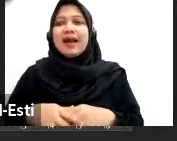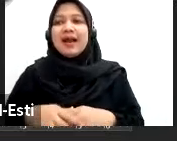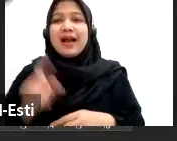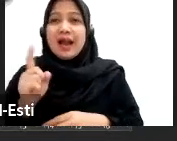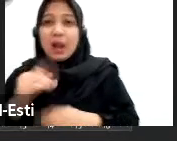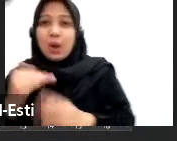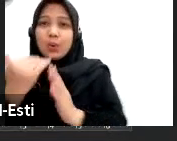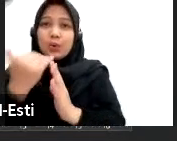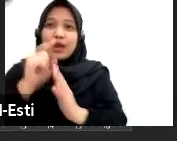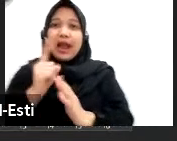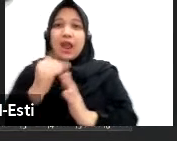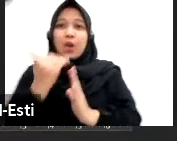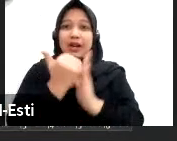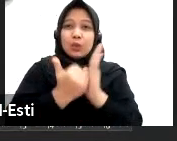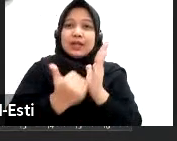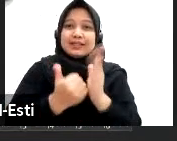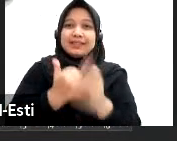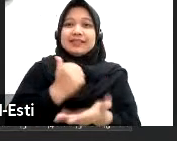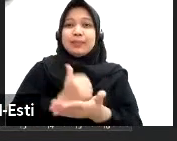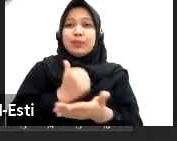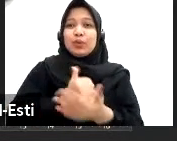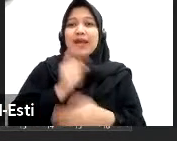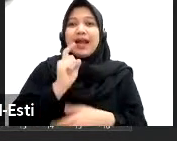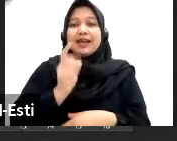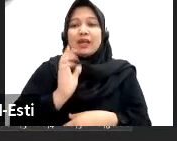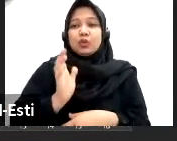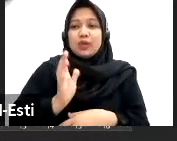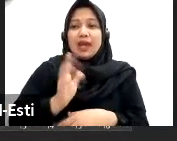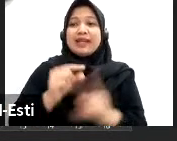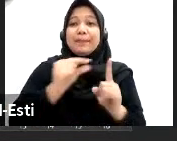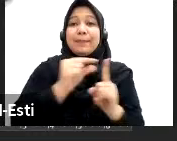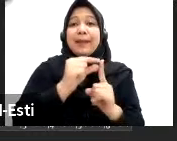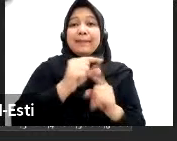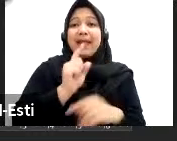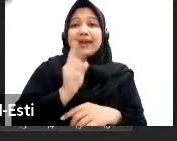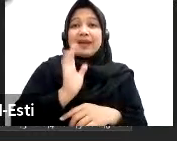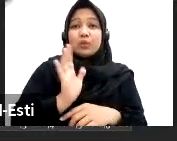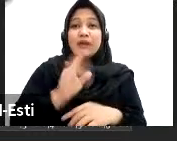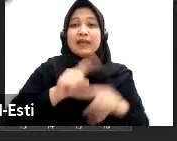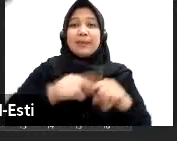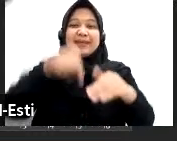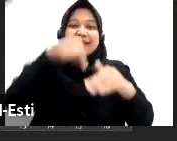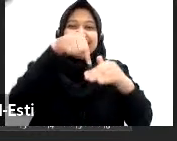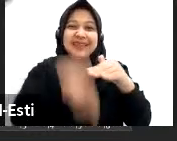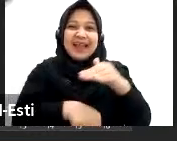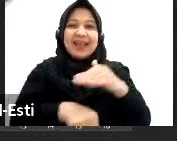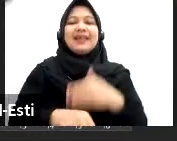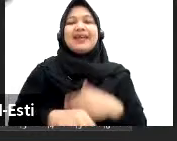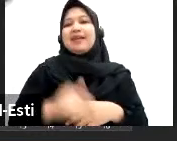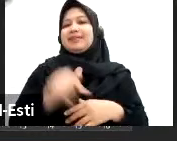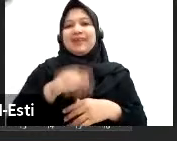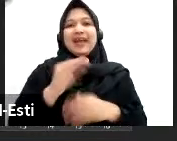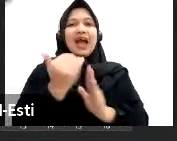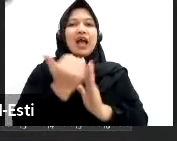mesin tulis sudah ada sih di apa namanya di PP cuman detailnya Seperti apa itu yang belum diatur